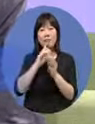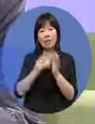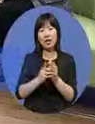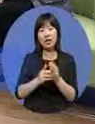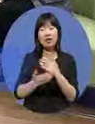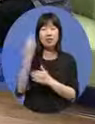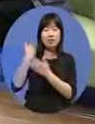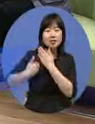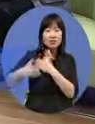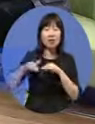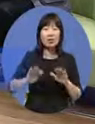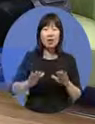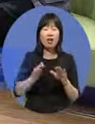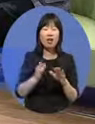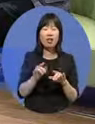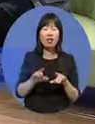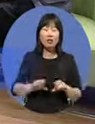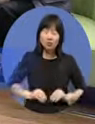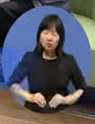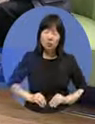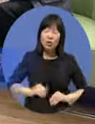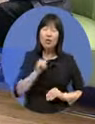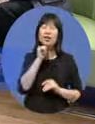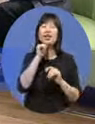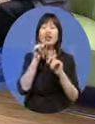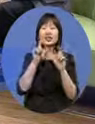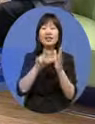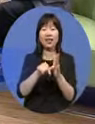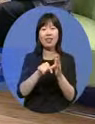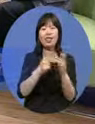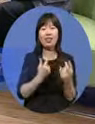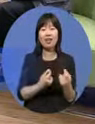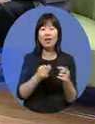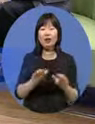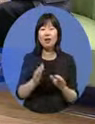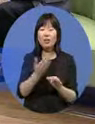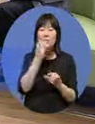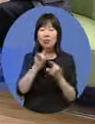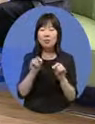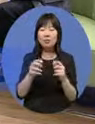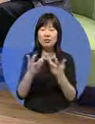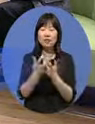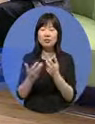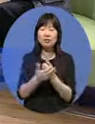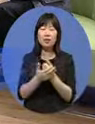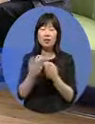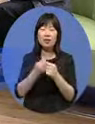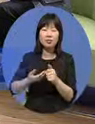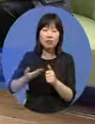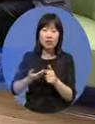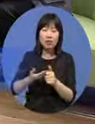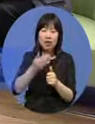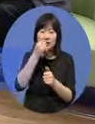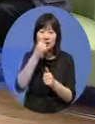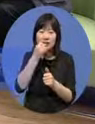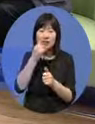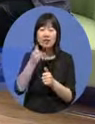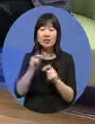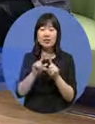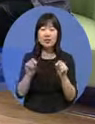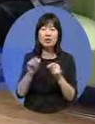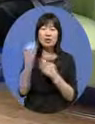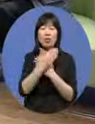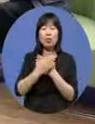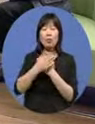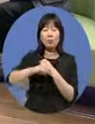우리 옛날에 못 먹고 못 살던 시대의 이야기입니다. 그러니까 네. 지금은 이제 먹을 것이 넘쳐나기 때문에 아이들을 많이 먹이면 음식을 아예